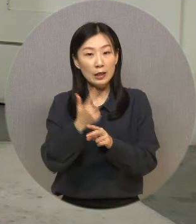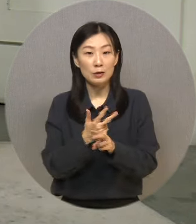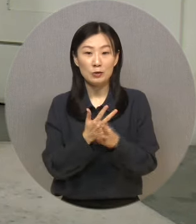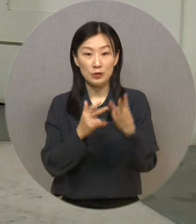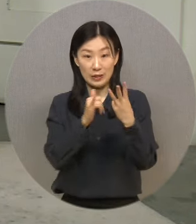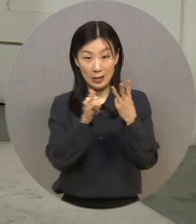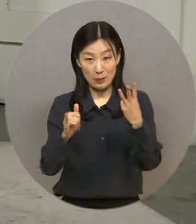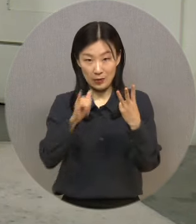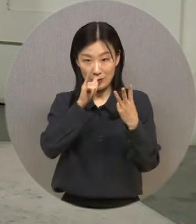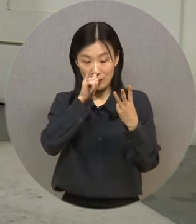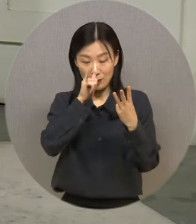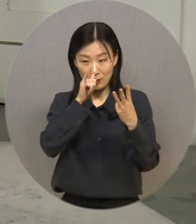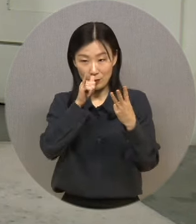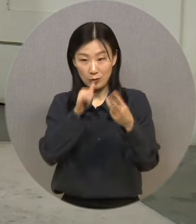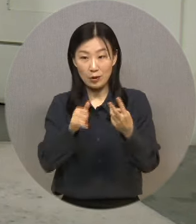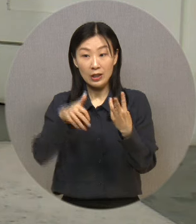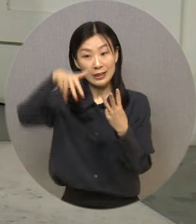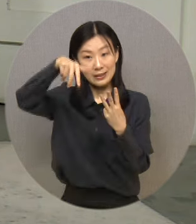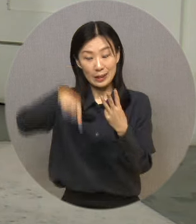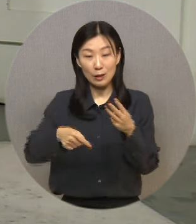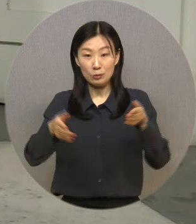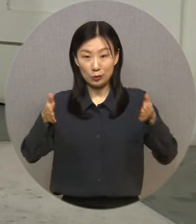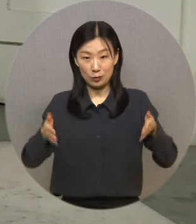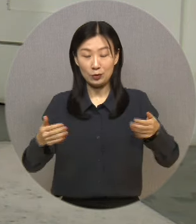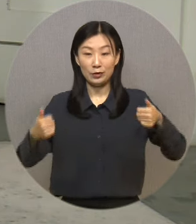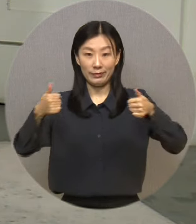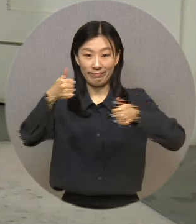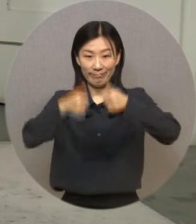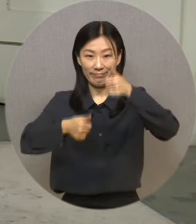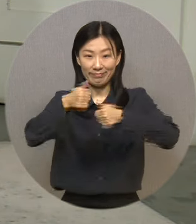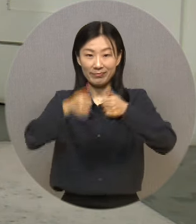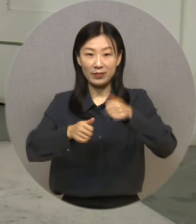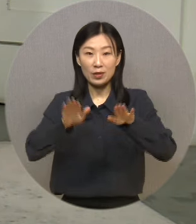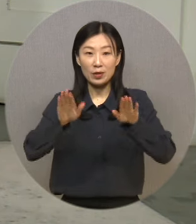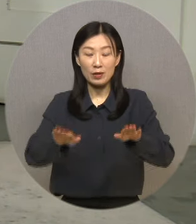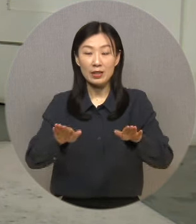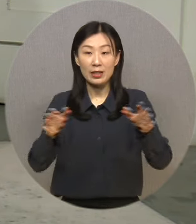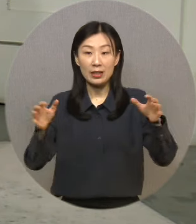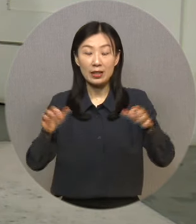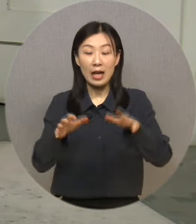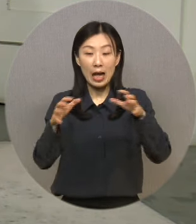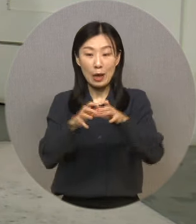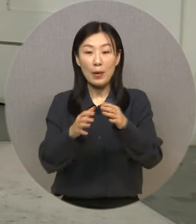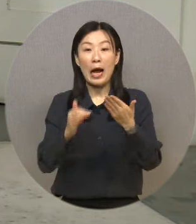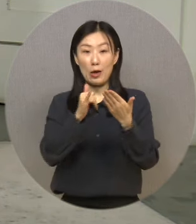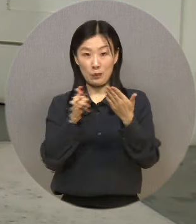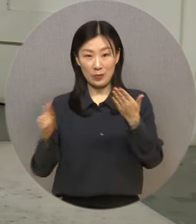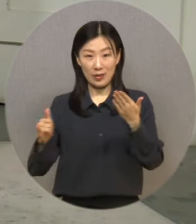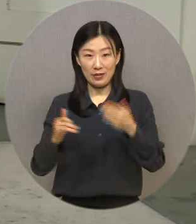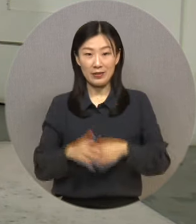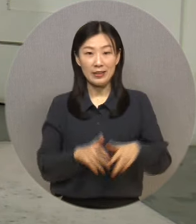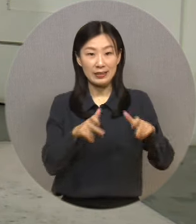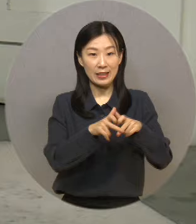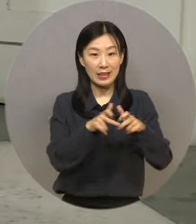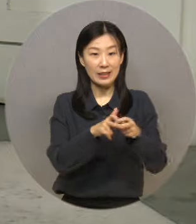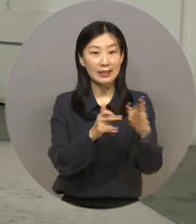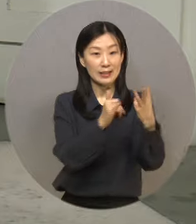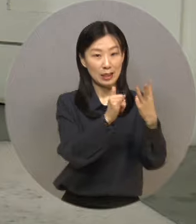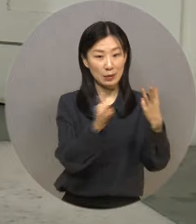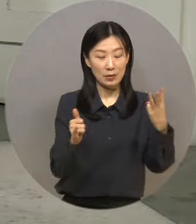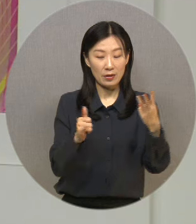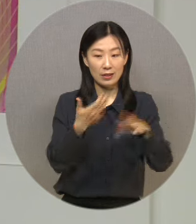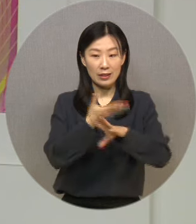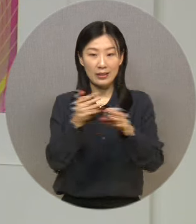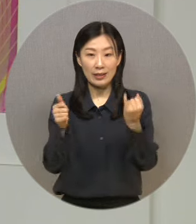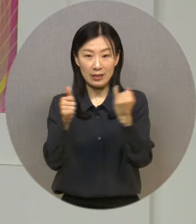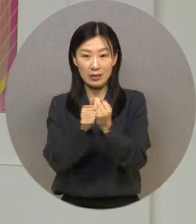3주간 본선을 치러서 오늘 월간 결선 참가자는 모두 9분이 되겠습니다. 네, 장애인 부문 3분, 다문화 가족 부문